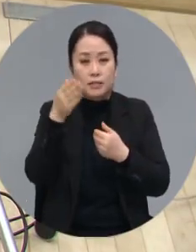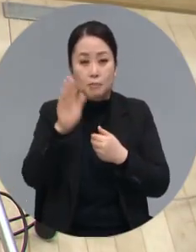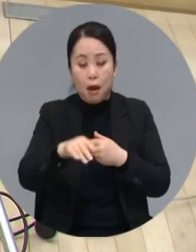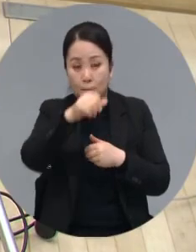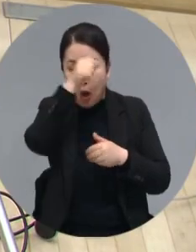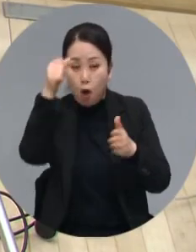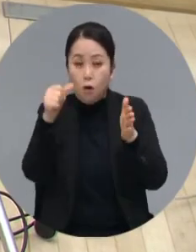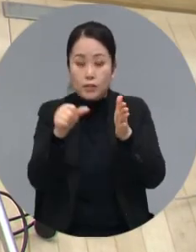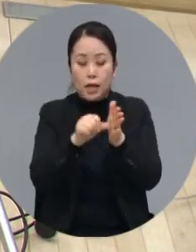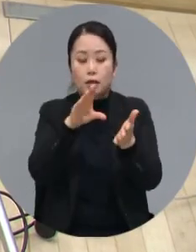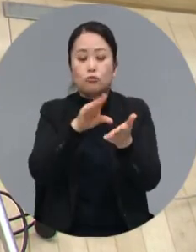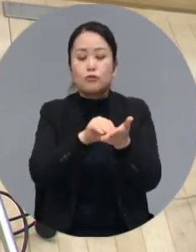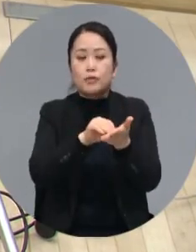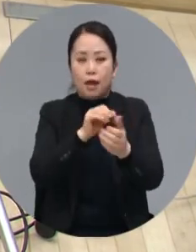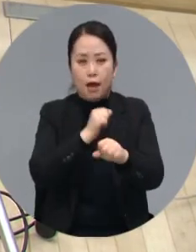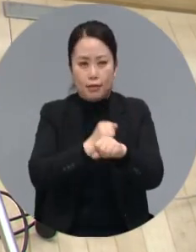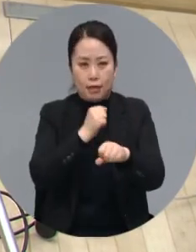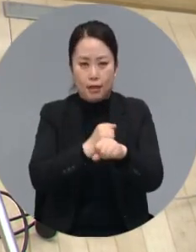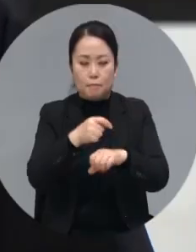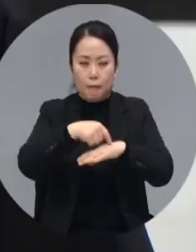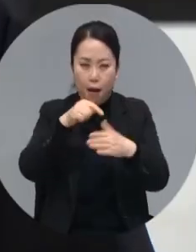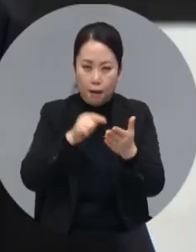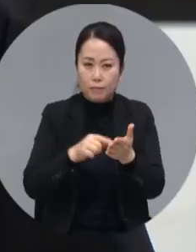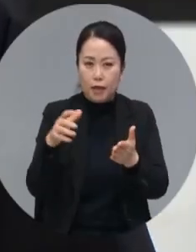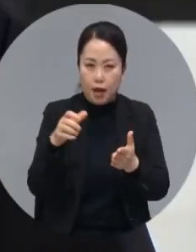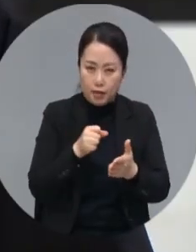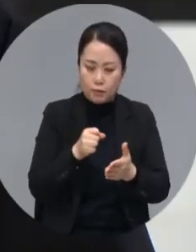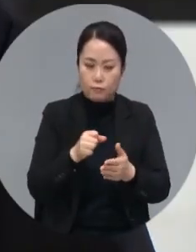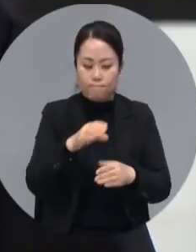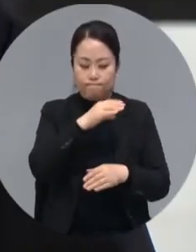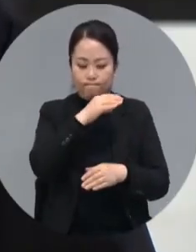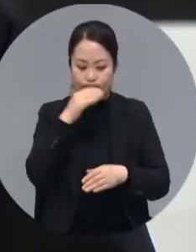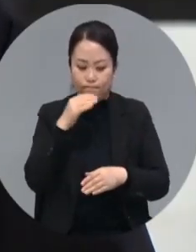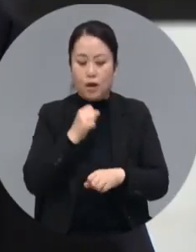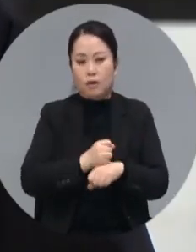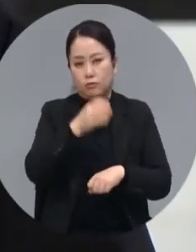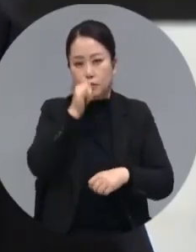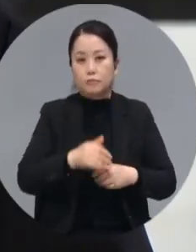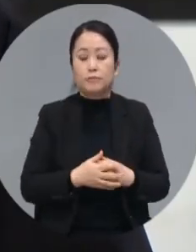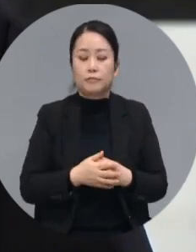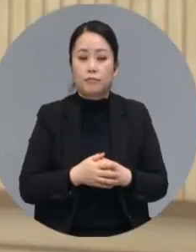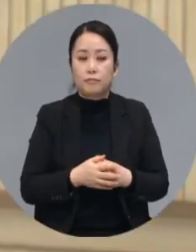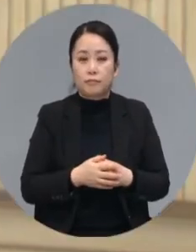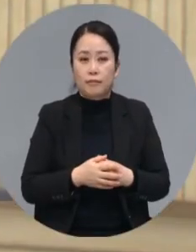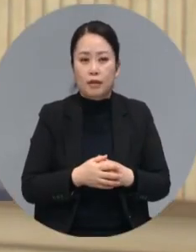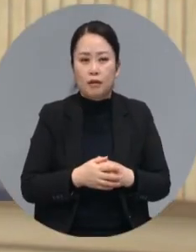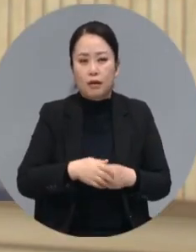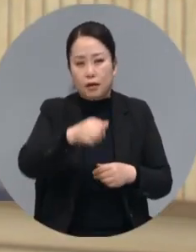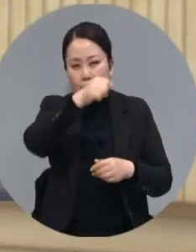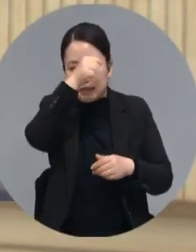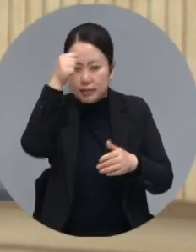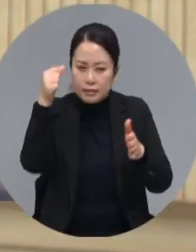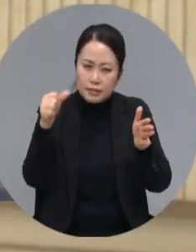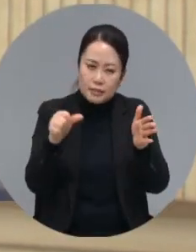숙제를 한다는 심정으로 담담하게 치러냅니다. 인생살이가 참